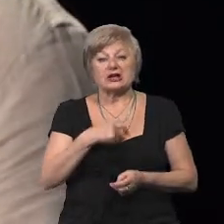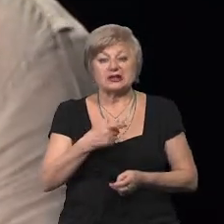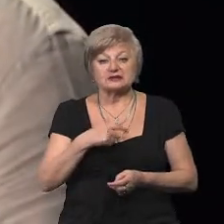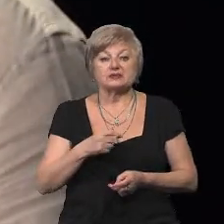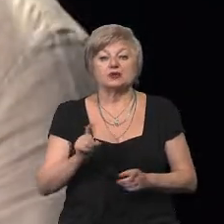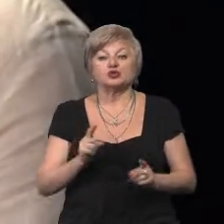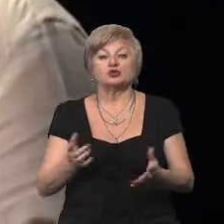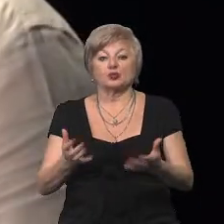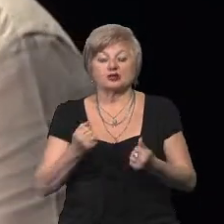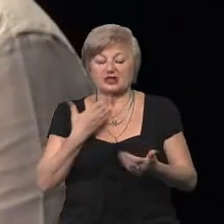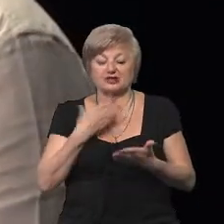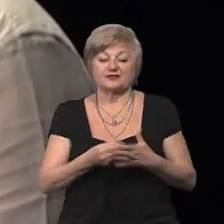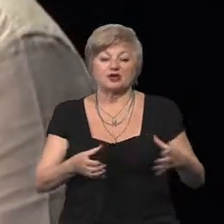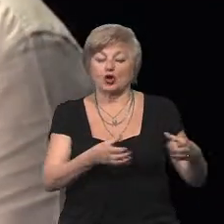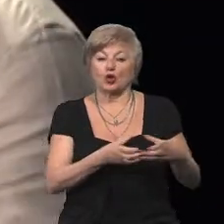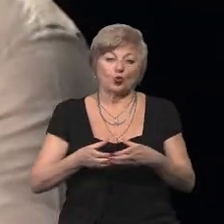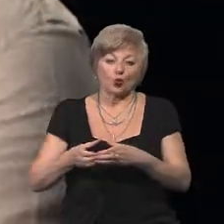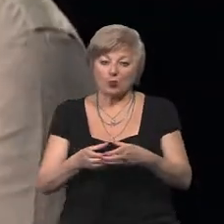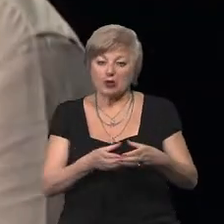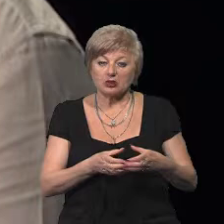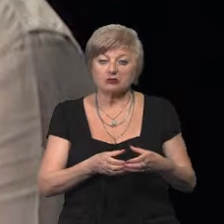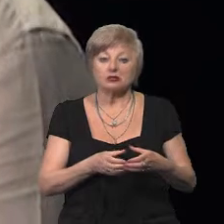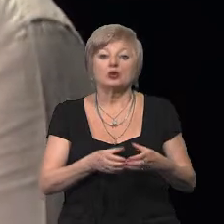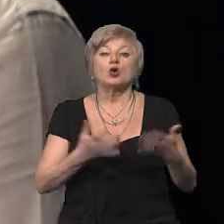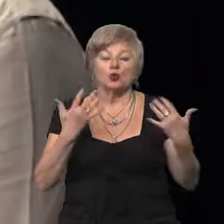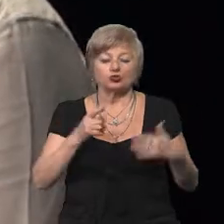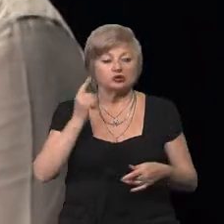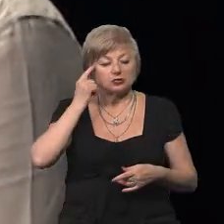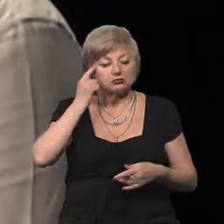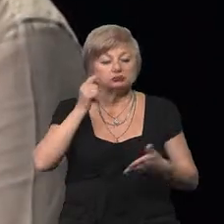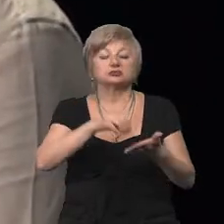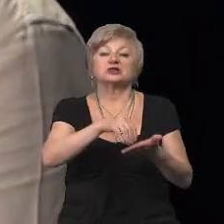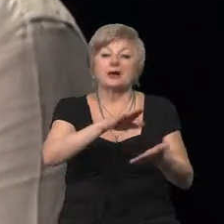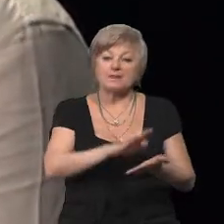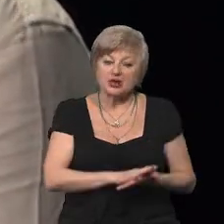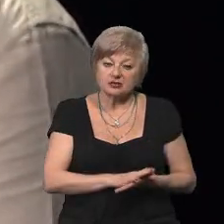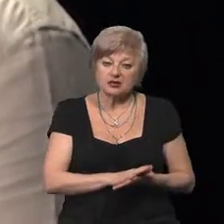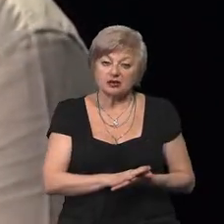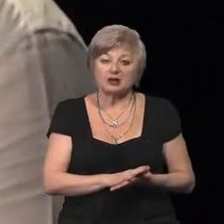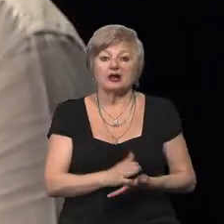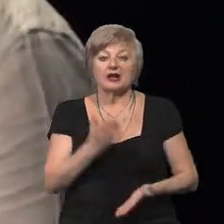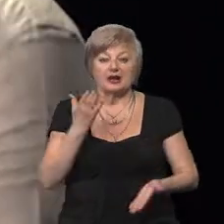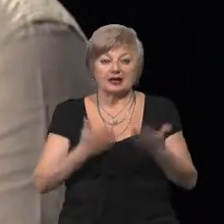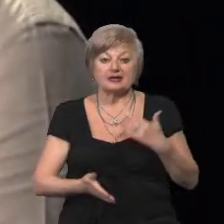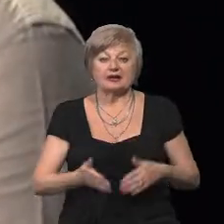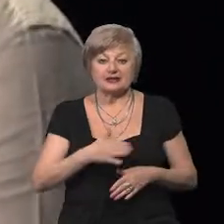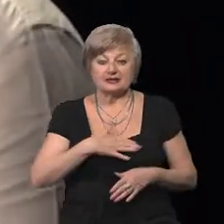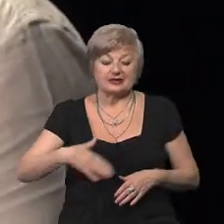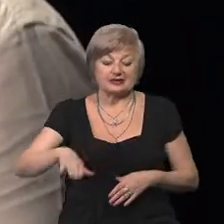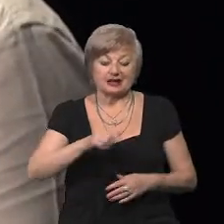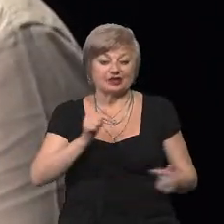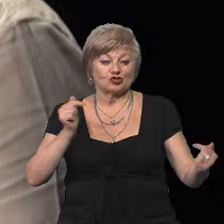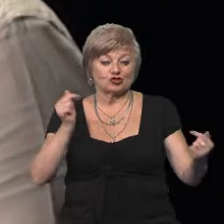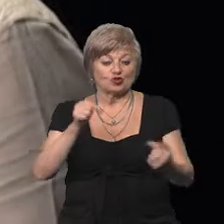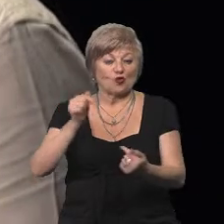для своей труппы или, там, или для всего коллектива, они себе наметили. Если наши стратегии и мысли совпадают,